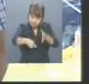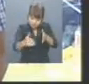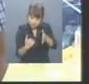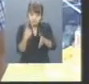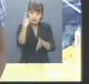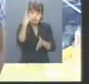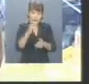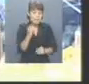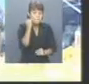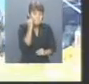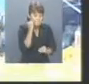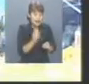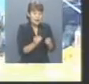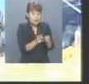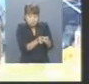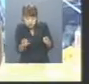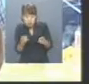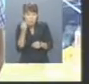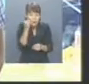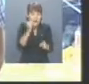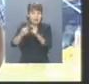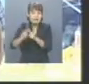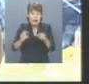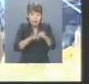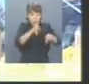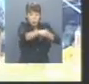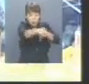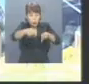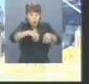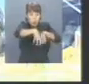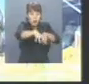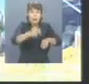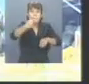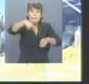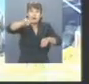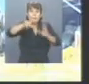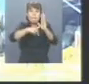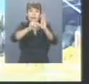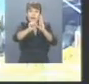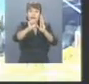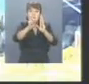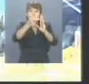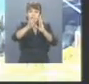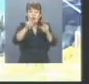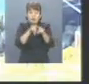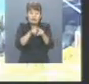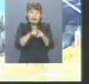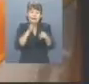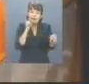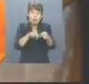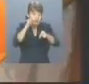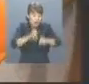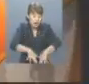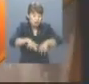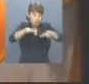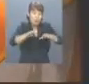งหมู่บ้านชุมชนบ้านเอื้ออาทรในพุทธมณฑลสาย5หมู่บ้านประพัฒน์สอนวิลล่าก็เป็นบ้านหนึ่งนะครับที่ขณะนี้น้ำยังท่วมสูงกว่า1เมตร